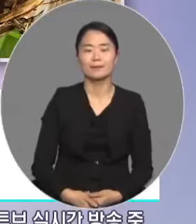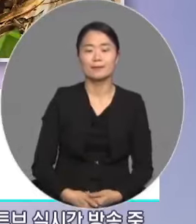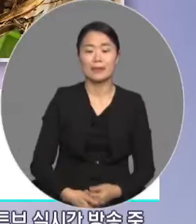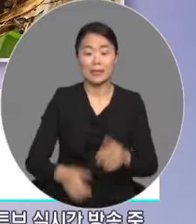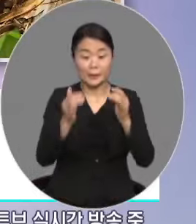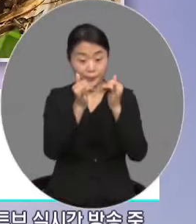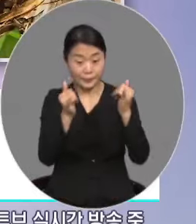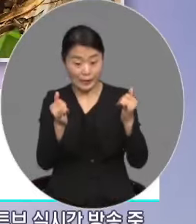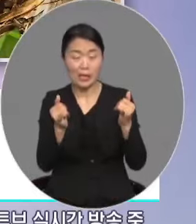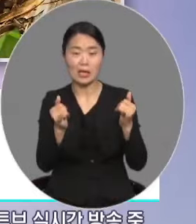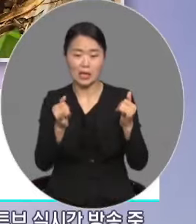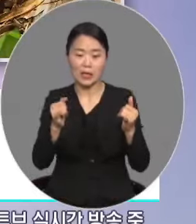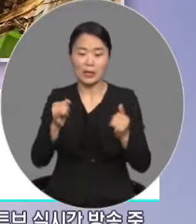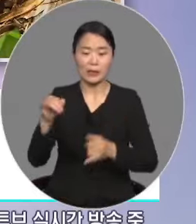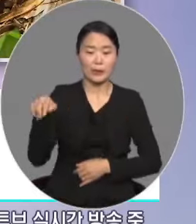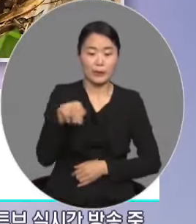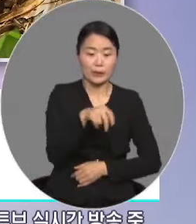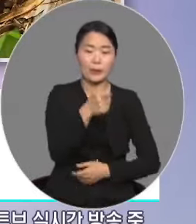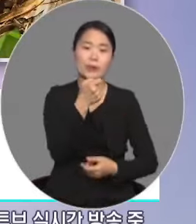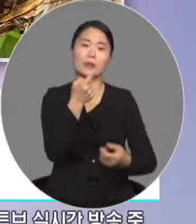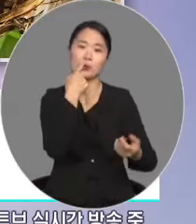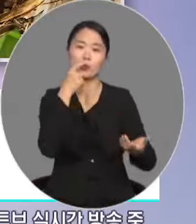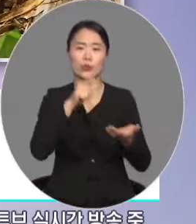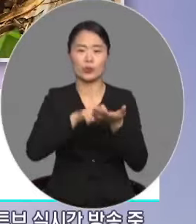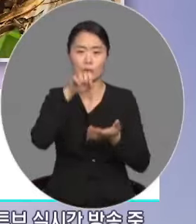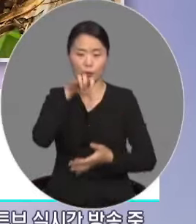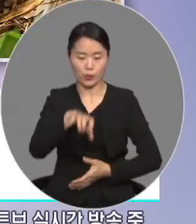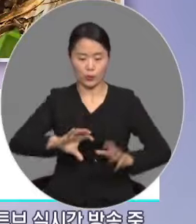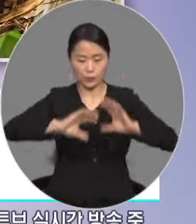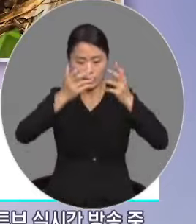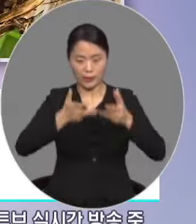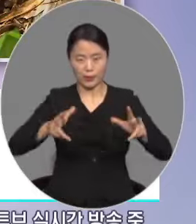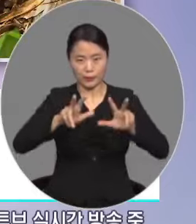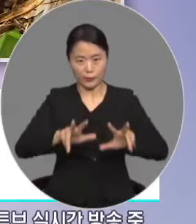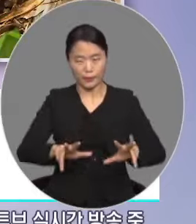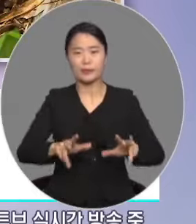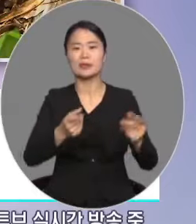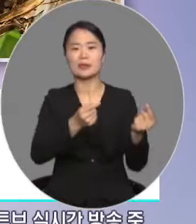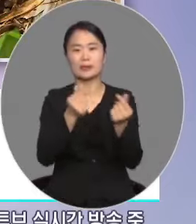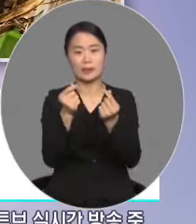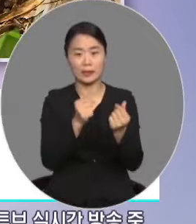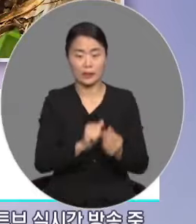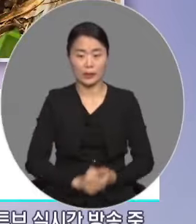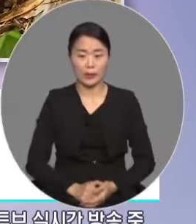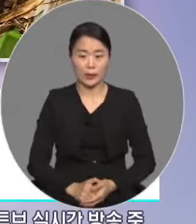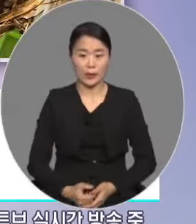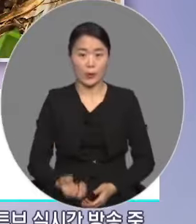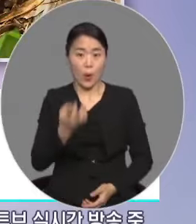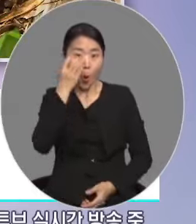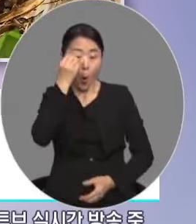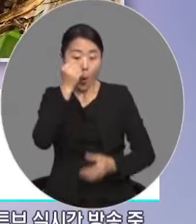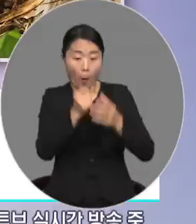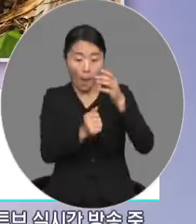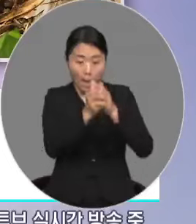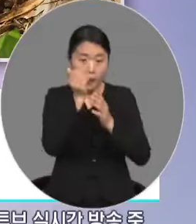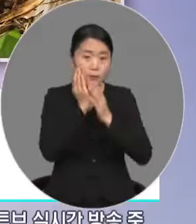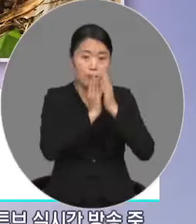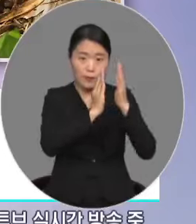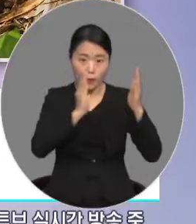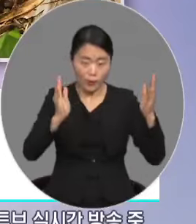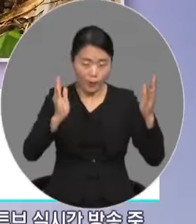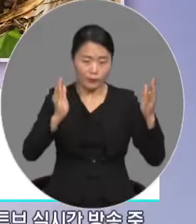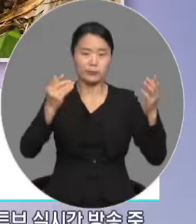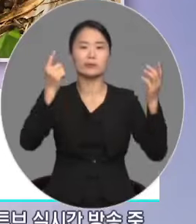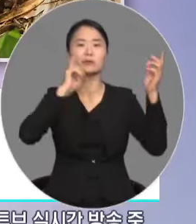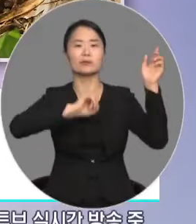사람들의 접근이 쉬운 산책로 인근 국가정원도 사정이 다르지 않습니다. 희귀 식물이 훼손되거나 죽순이